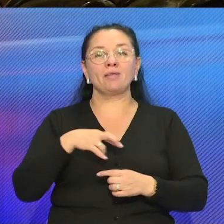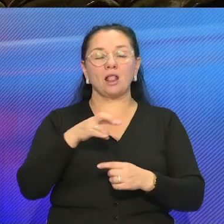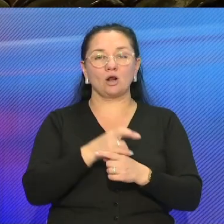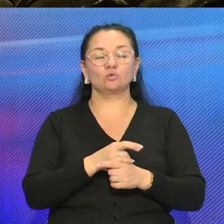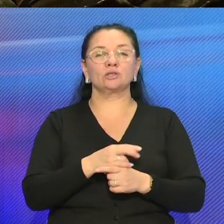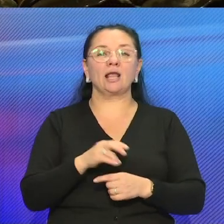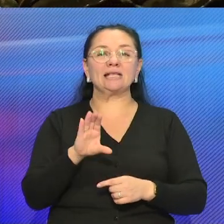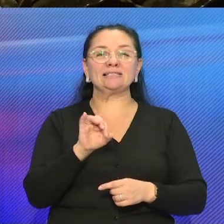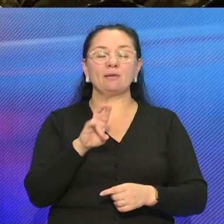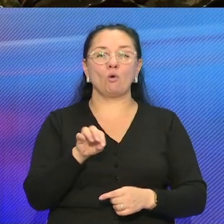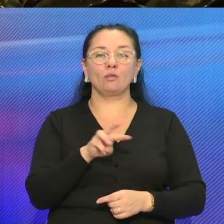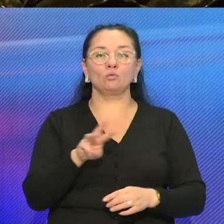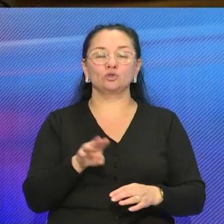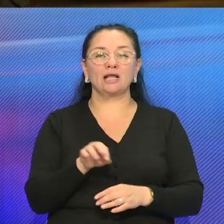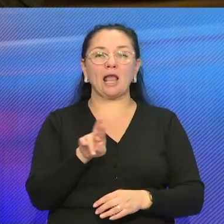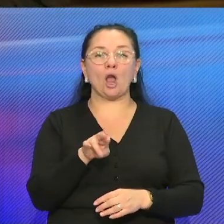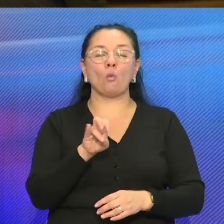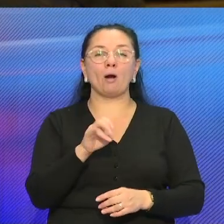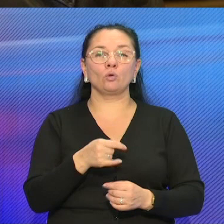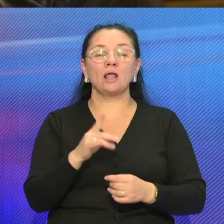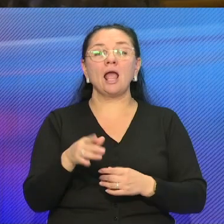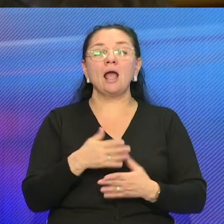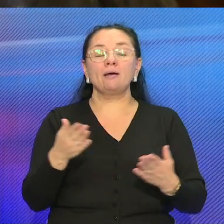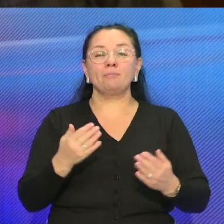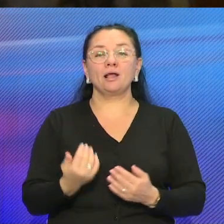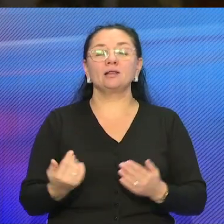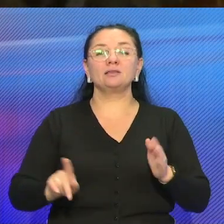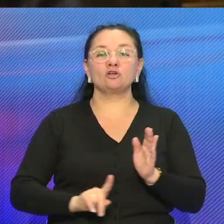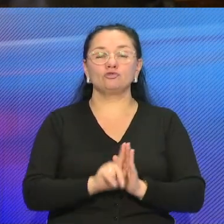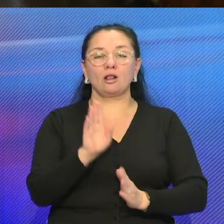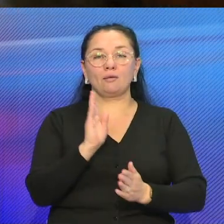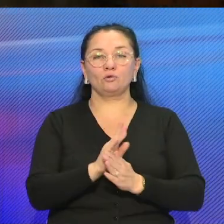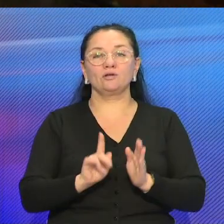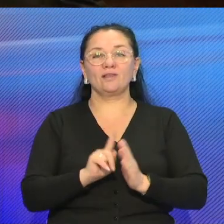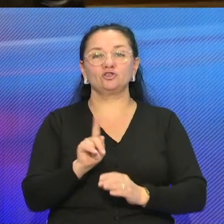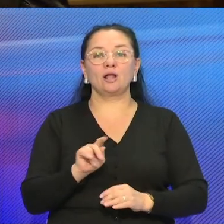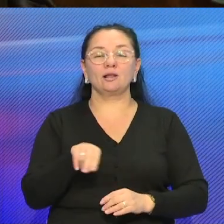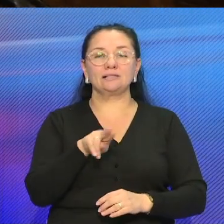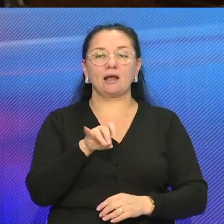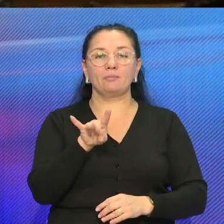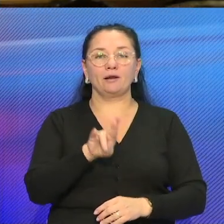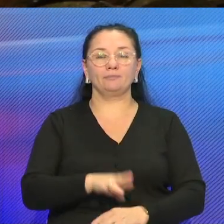Сымона Музыкі Якуба Коласа. Прэм'ера, як чакаецца, адбудзецца на пачатку снежня.